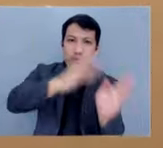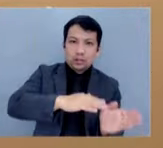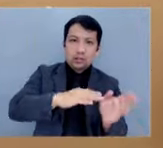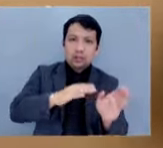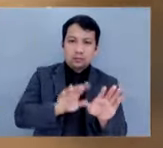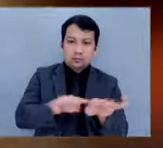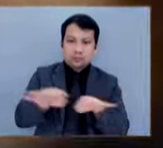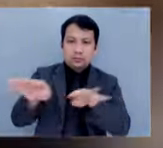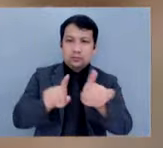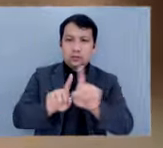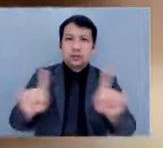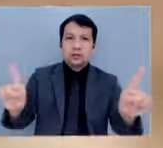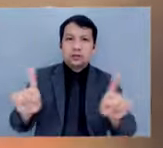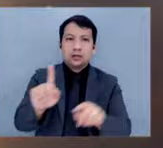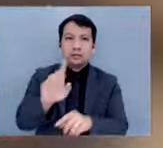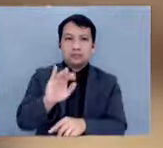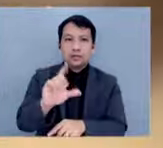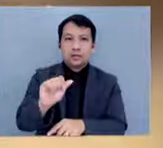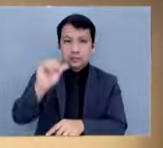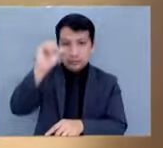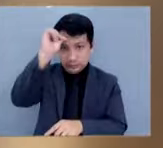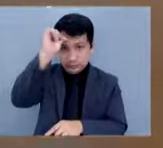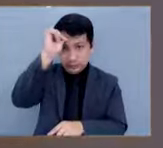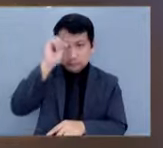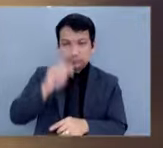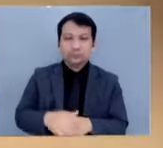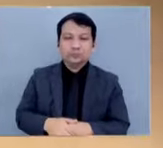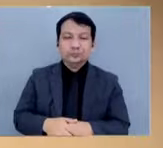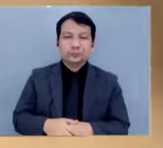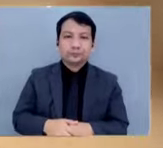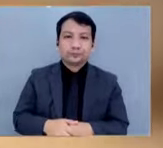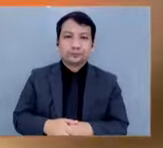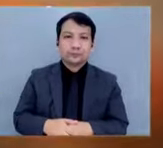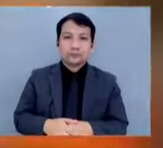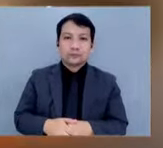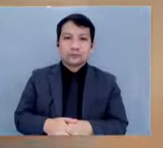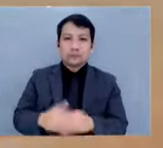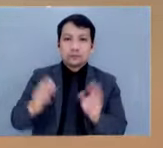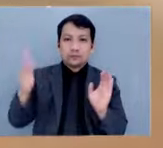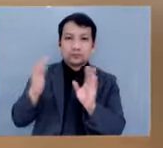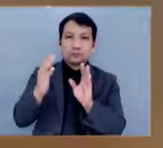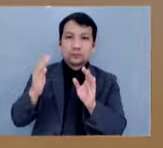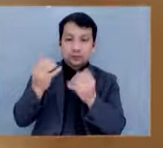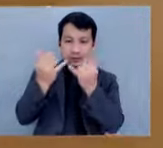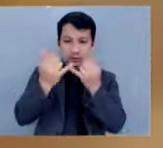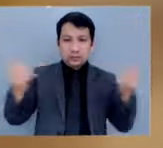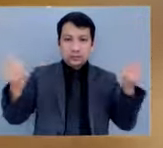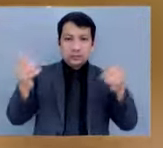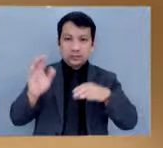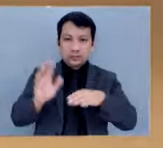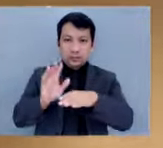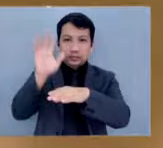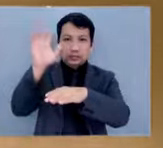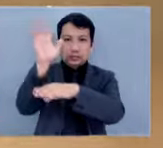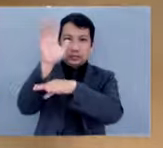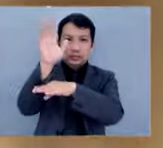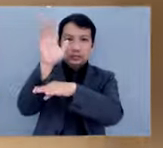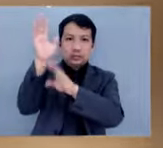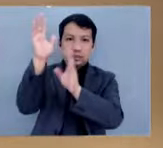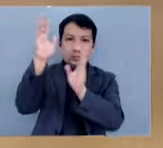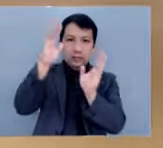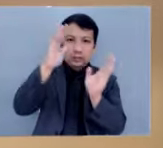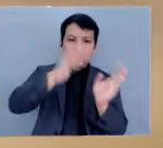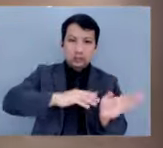sa Bengaluru sa India. Tumama ang bahagi ng kalesa sa kable ng kuryente kaya ito bumagsak. Wala